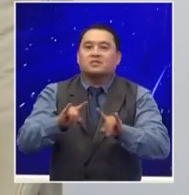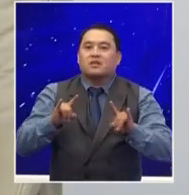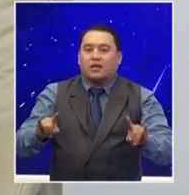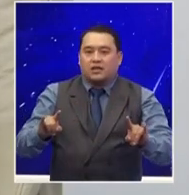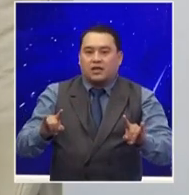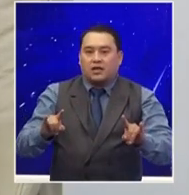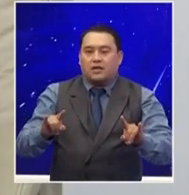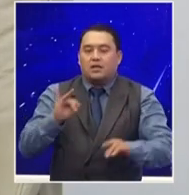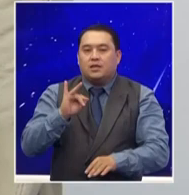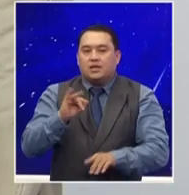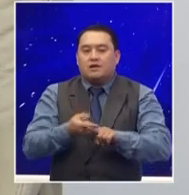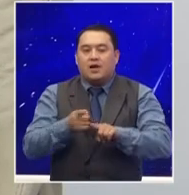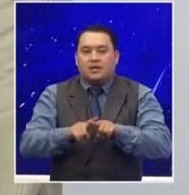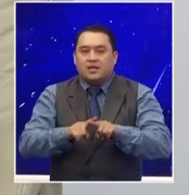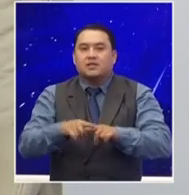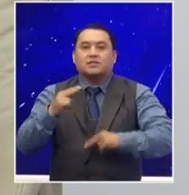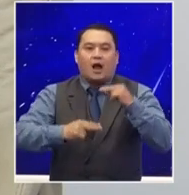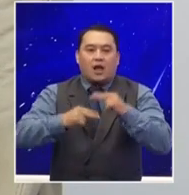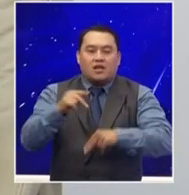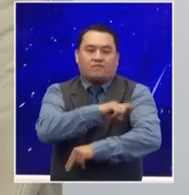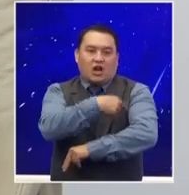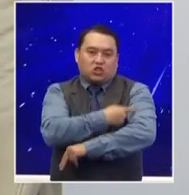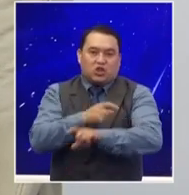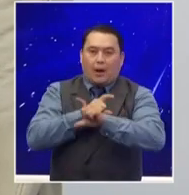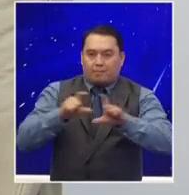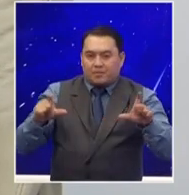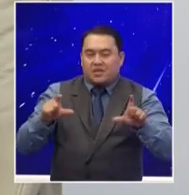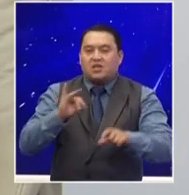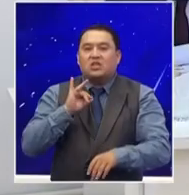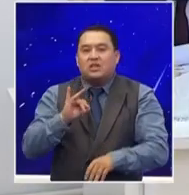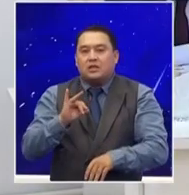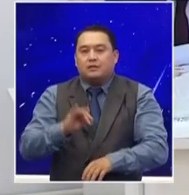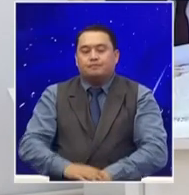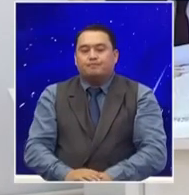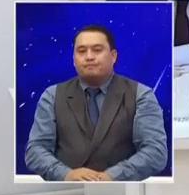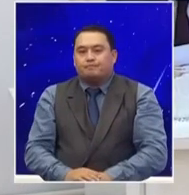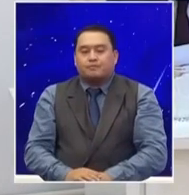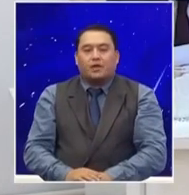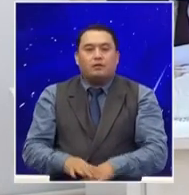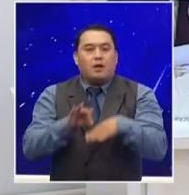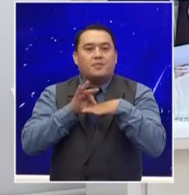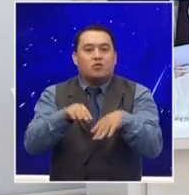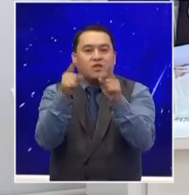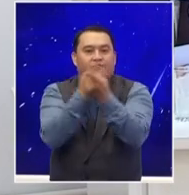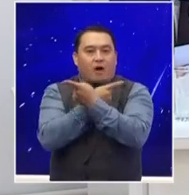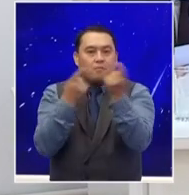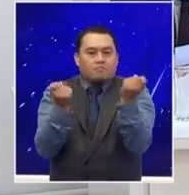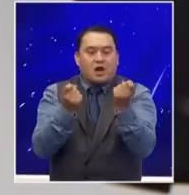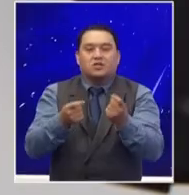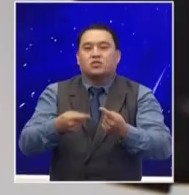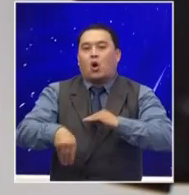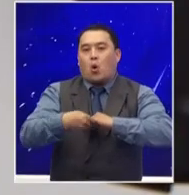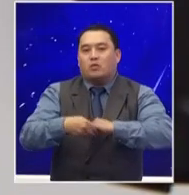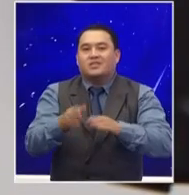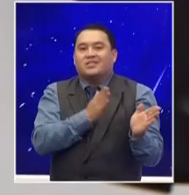садами, вот, строительство врачебных учреждений. Озвучивать такого рода информацию сотрудники антикора